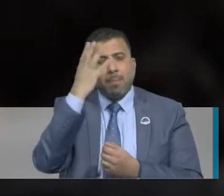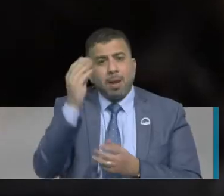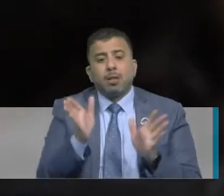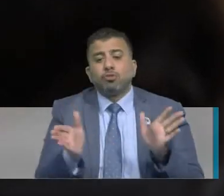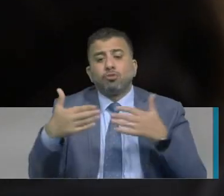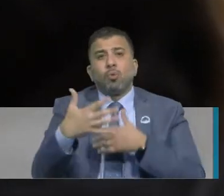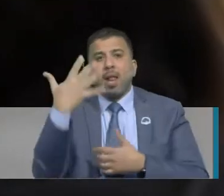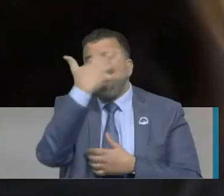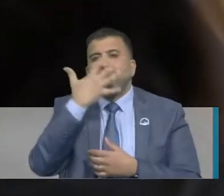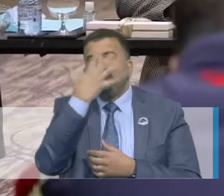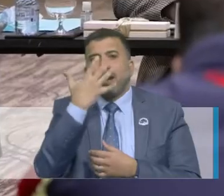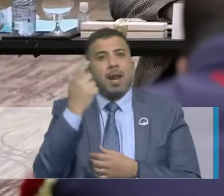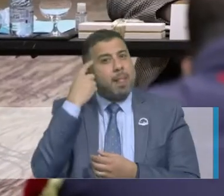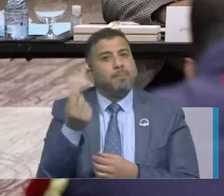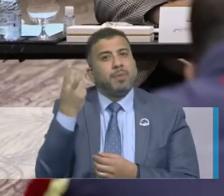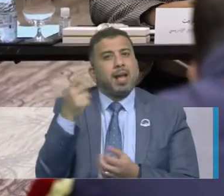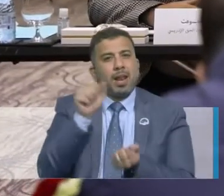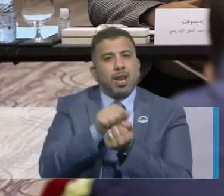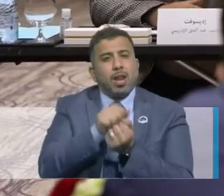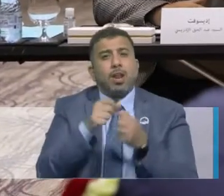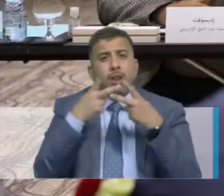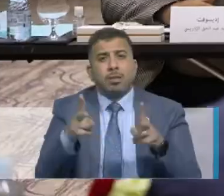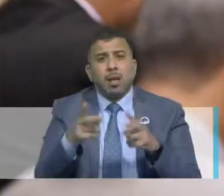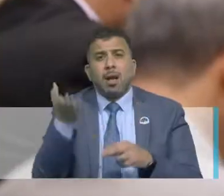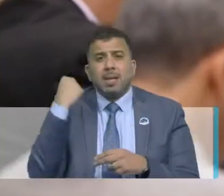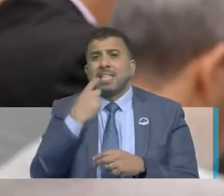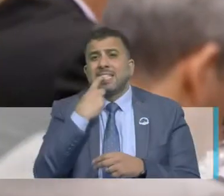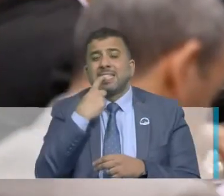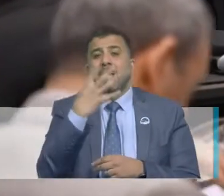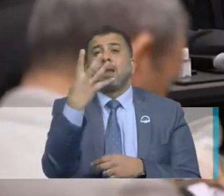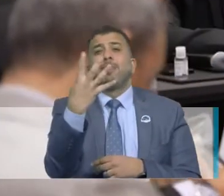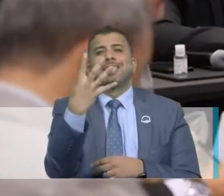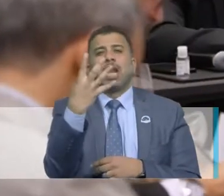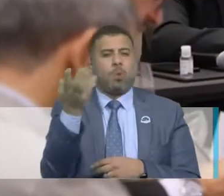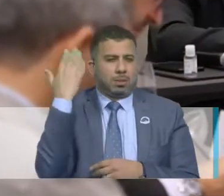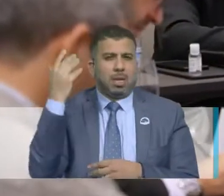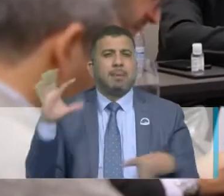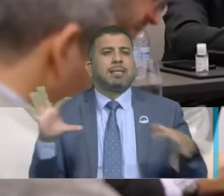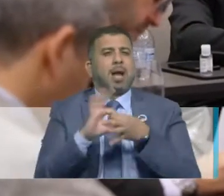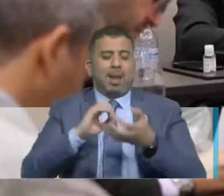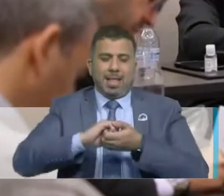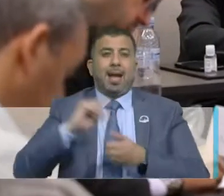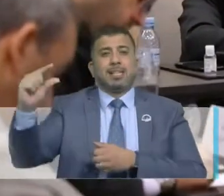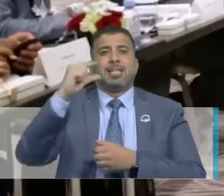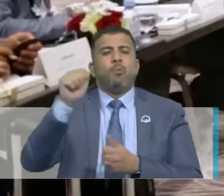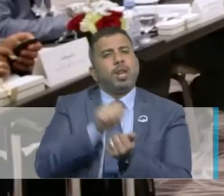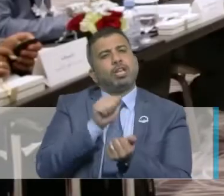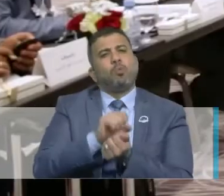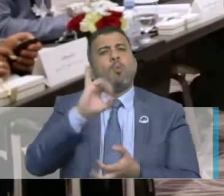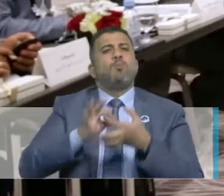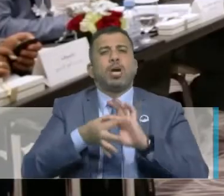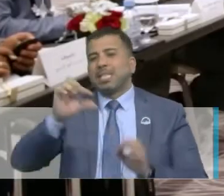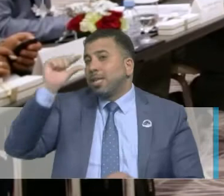الإفريقي للابتكار في النشر منذ إطلاقه قبل 4 سنوات بالتعاون بين الاتحاد الدولي